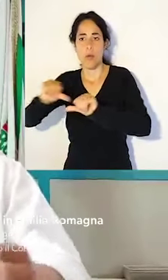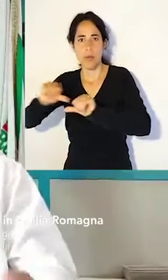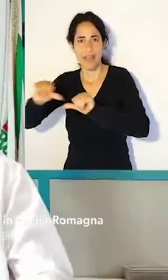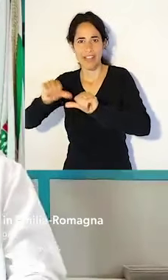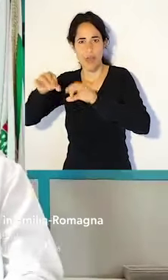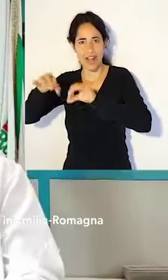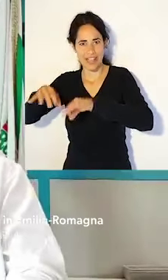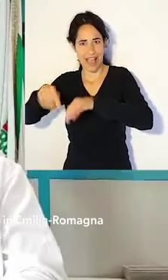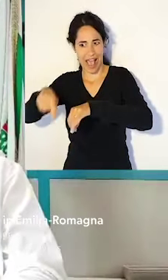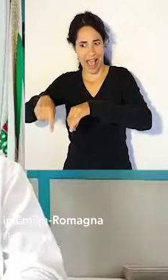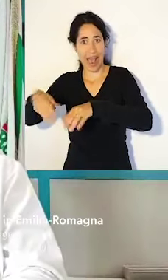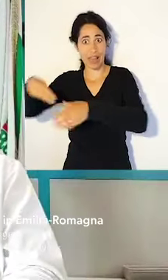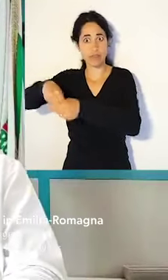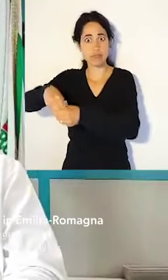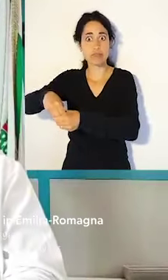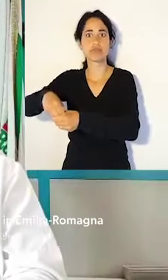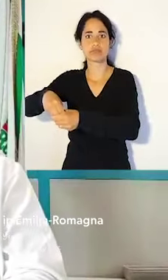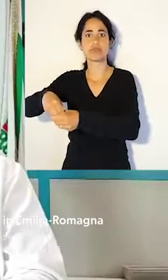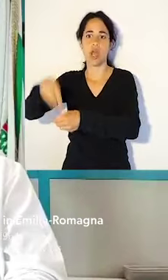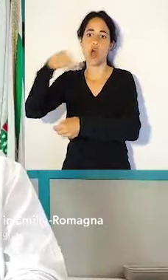dobbiamo ordinare anche